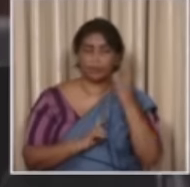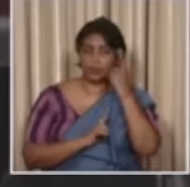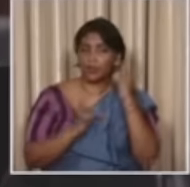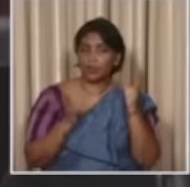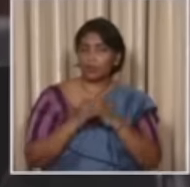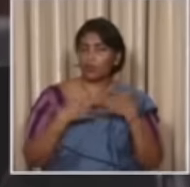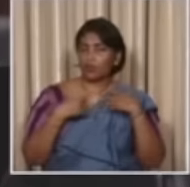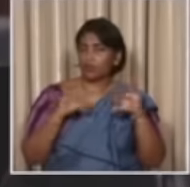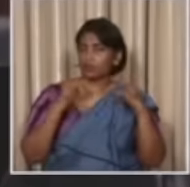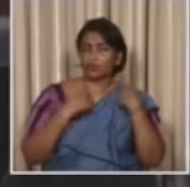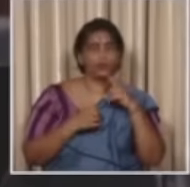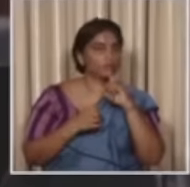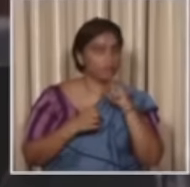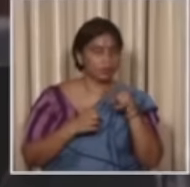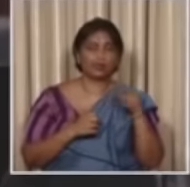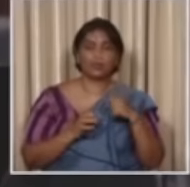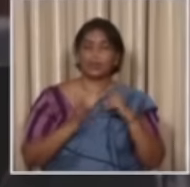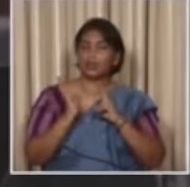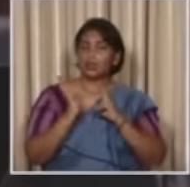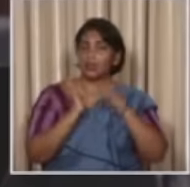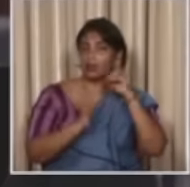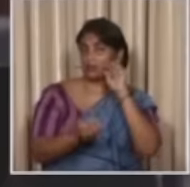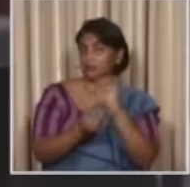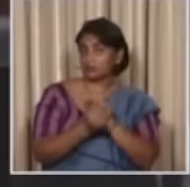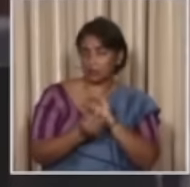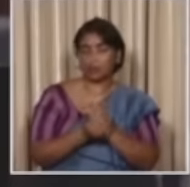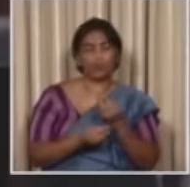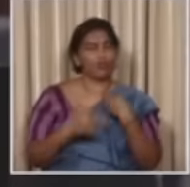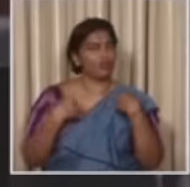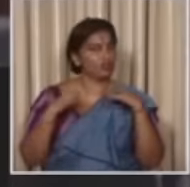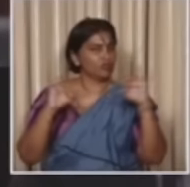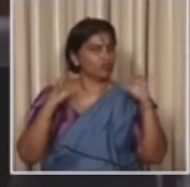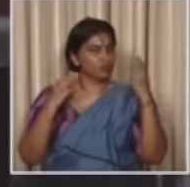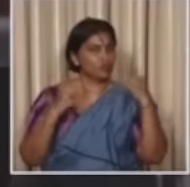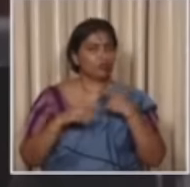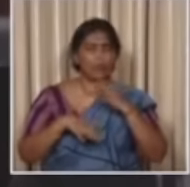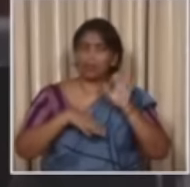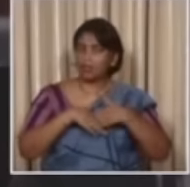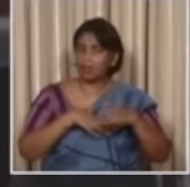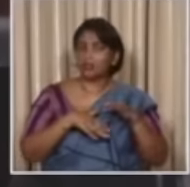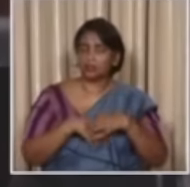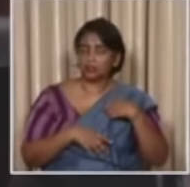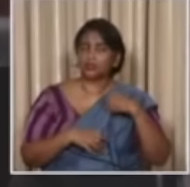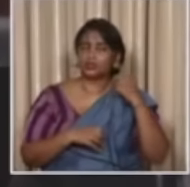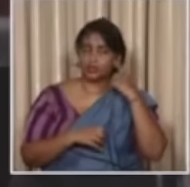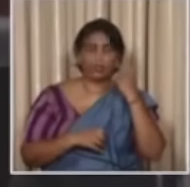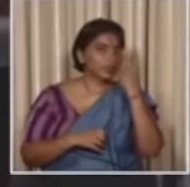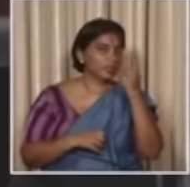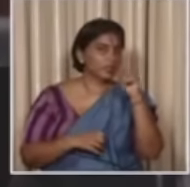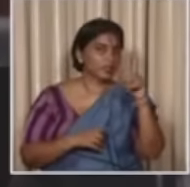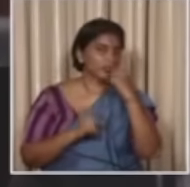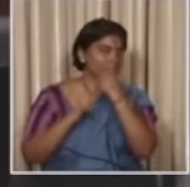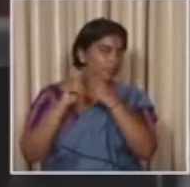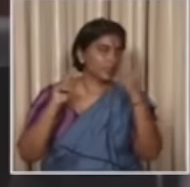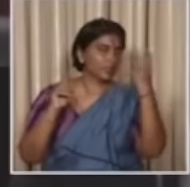බුද්ධිංශ දුර්වල කරනවා කියන්නේ ජාතික ආරක්ෂාව දුර්වල කිරීමයි කියන එක අපි අත්දැකීමෙන් ඉගෙනෙන් තියෙනවා.